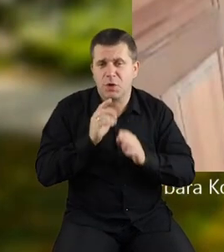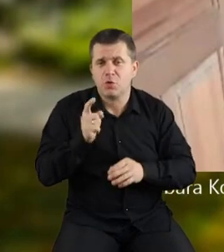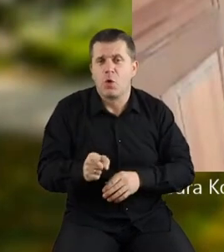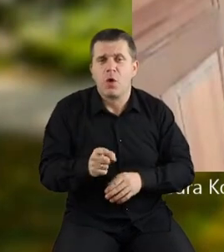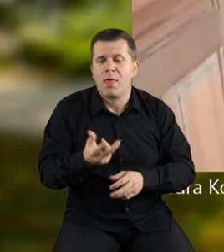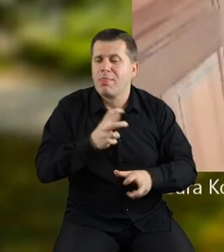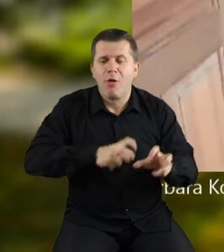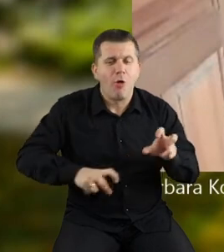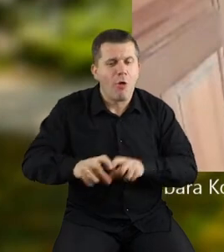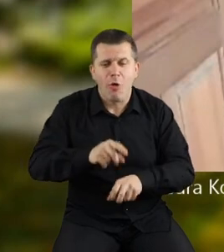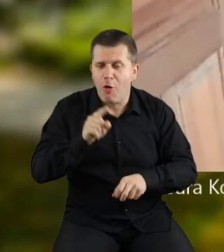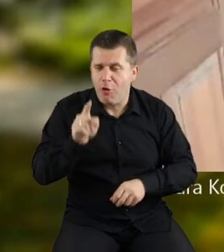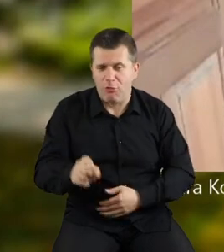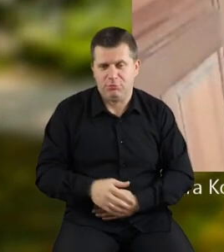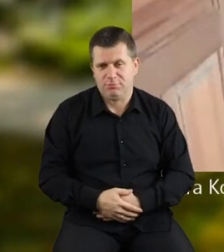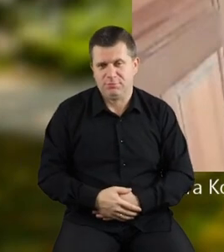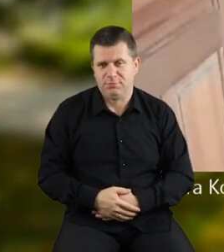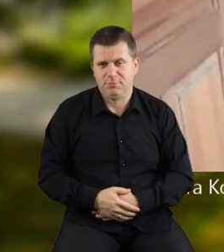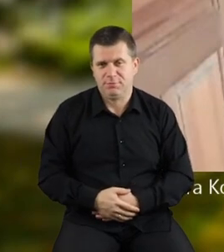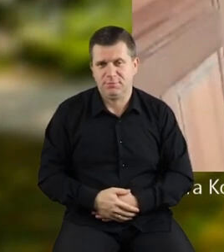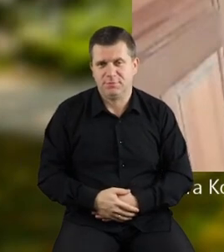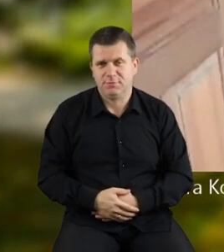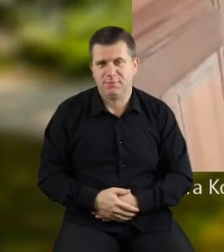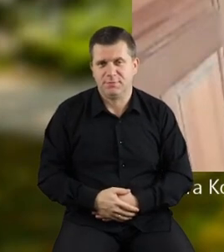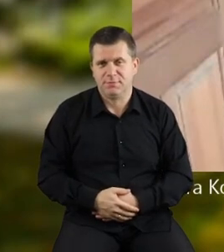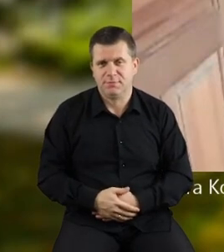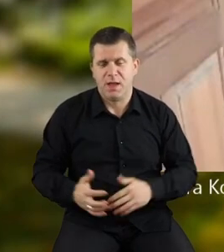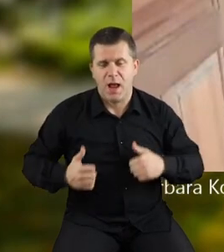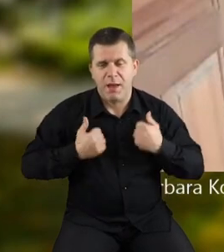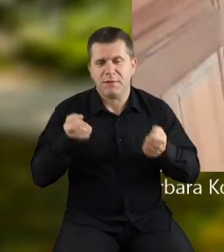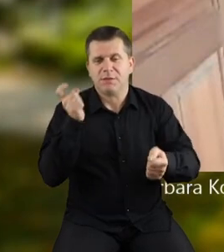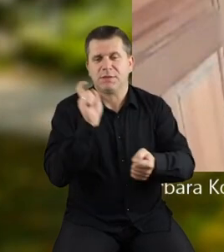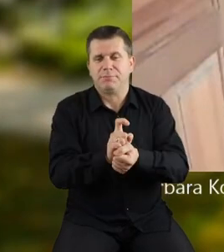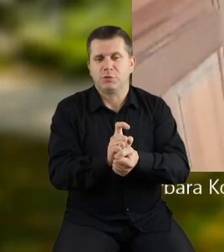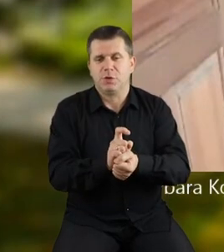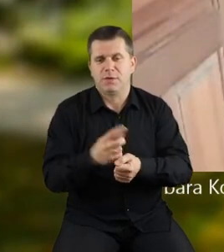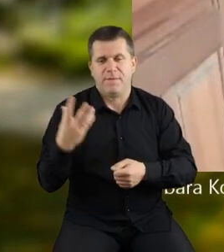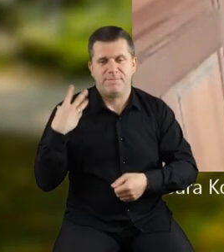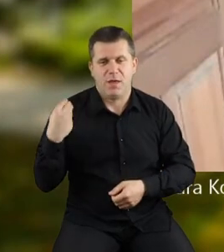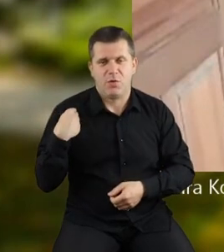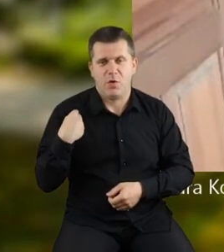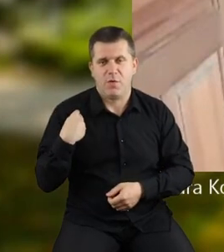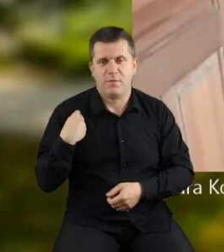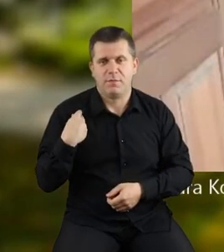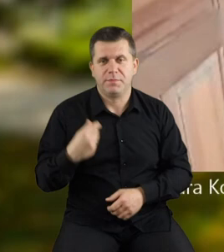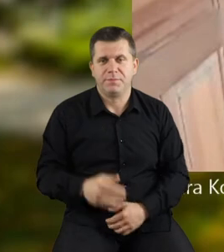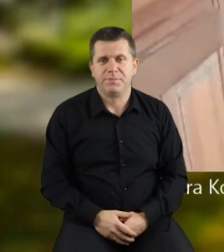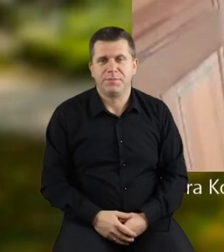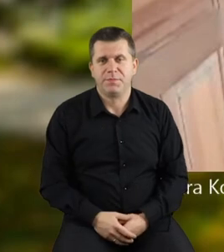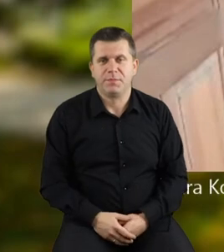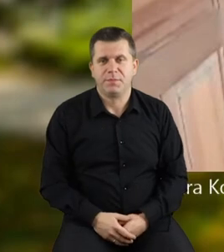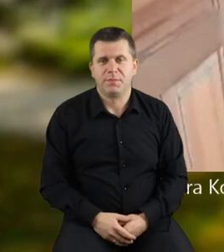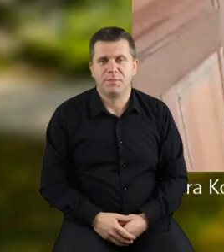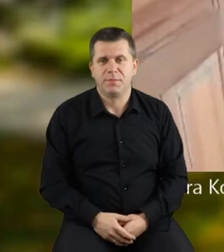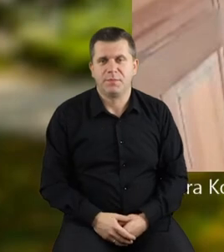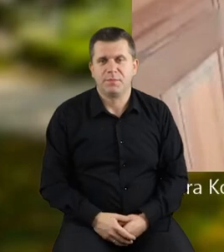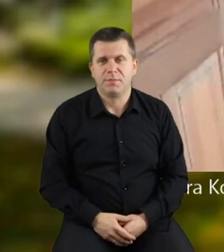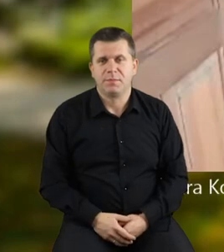na Facebooku, ale to przecież nie o to tak naprawdę chodzi, żeby zaprzeczać wiekowi. Chodzi o to,